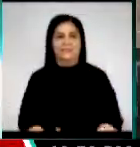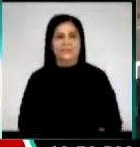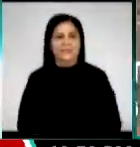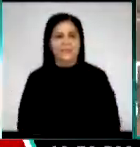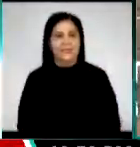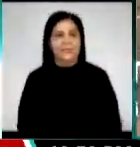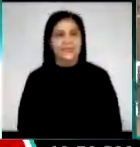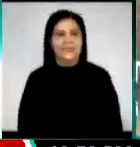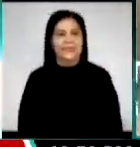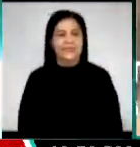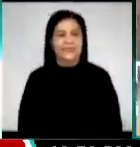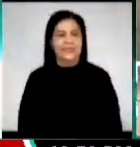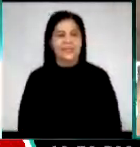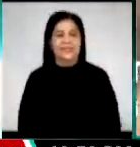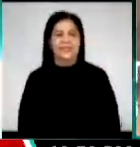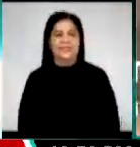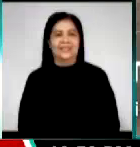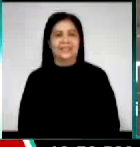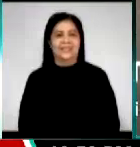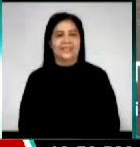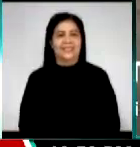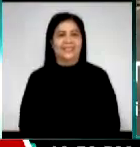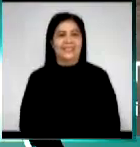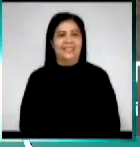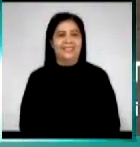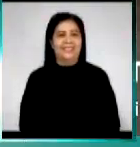May Bermudez, GMA News.